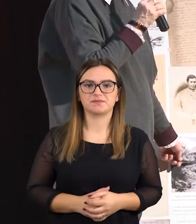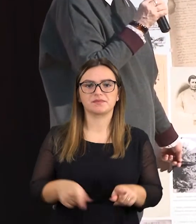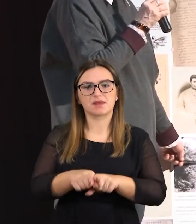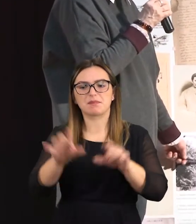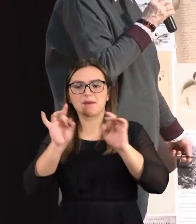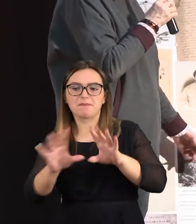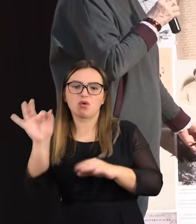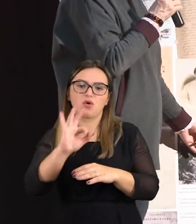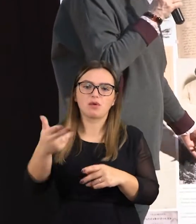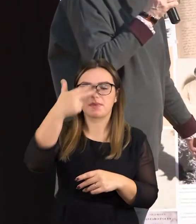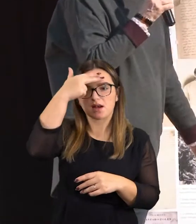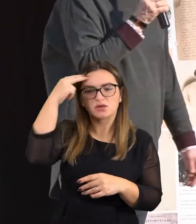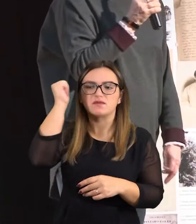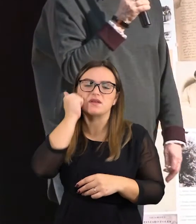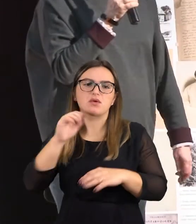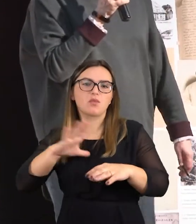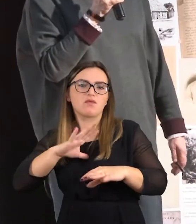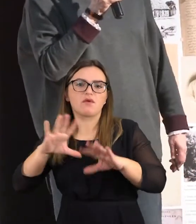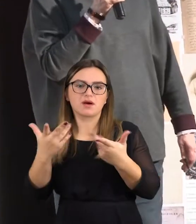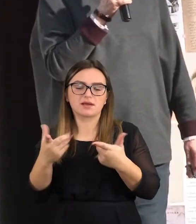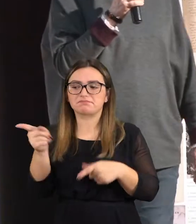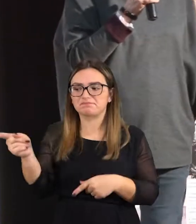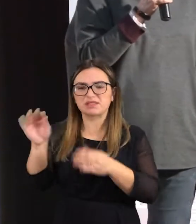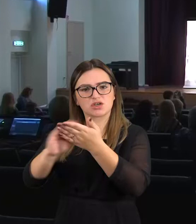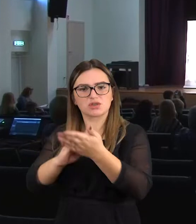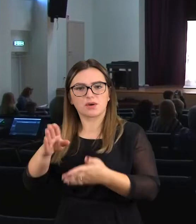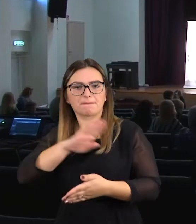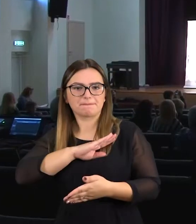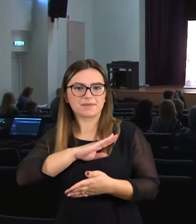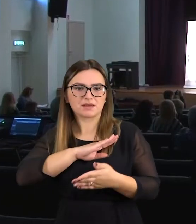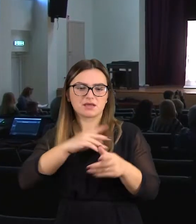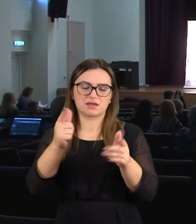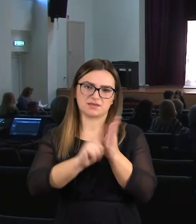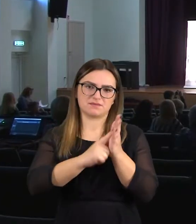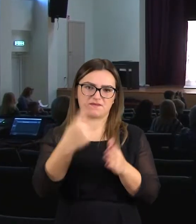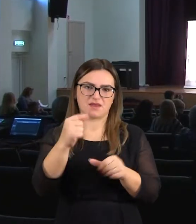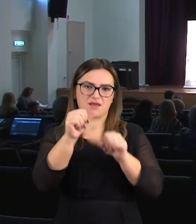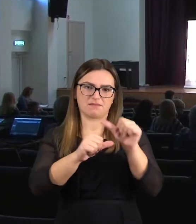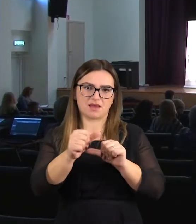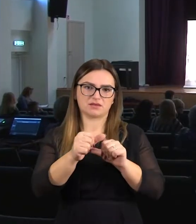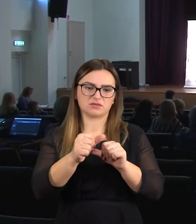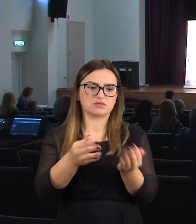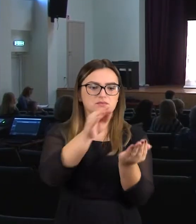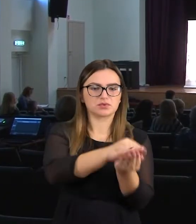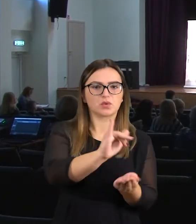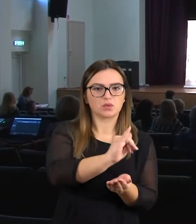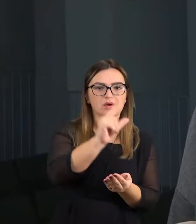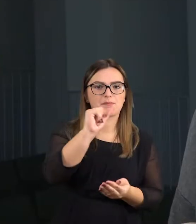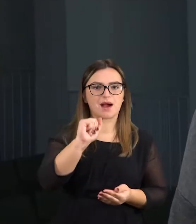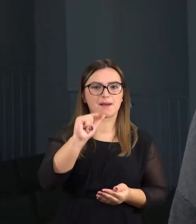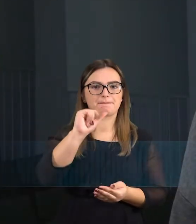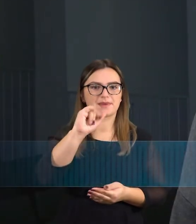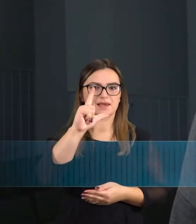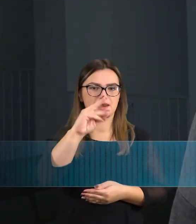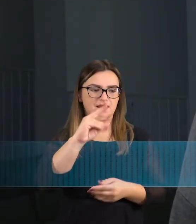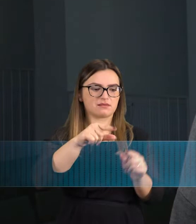apie veikalus lietuvių tautos senovėje. Daukantas mirė sulaukė 71, palaidotas Akmenės rajone – Papilėje. Bet